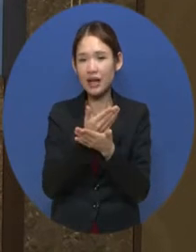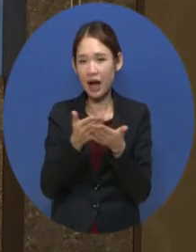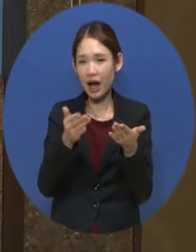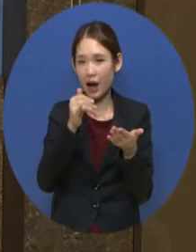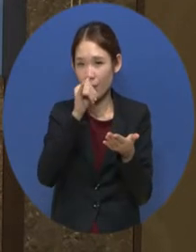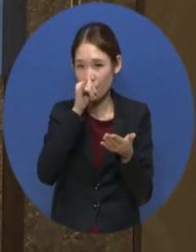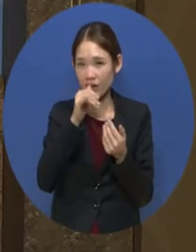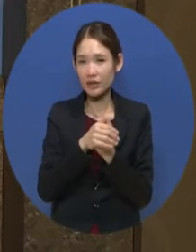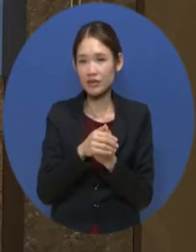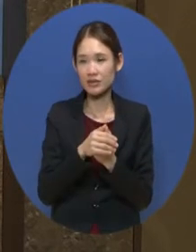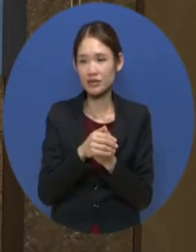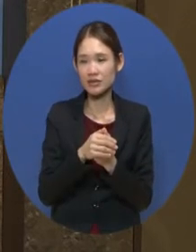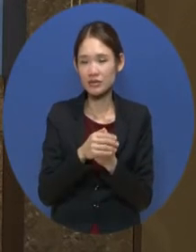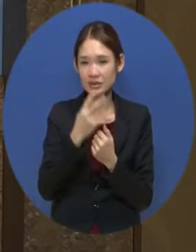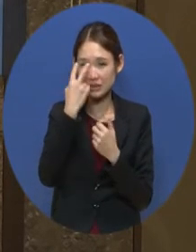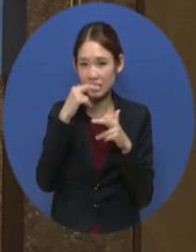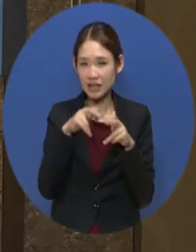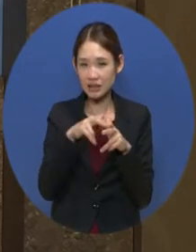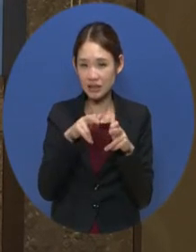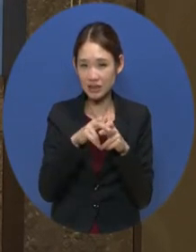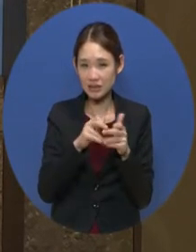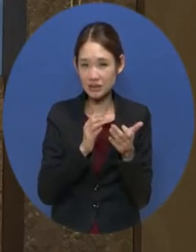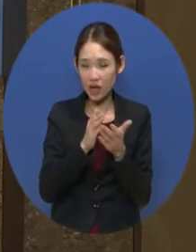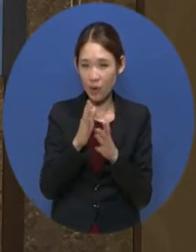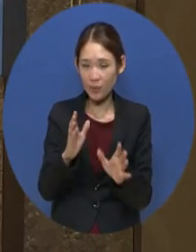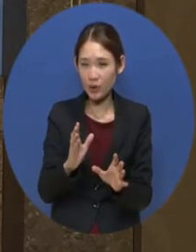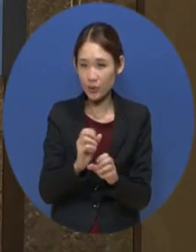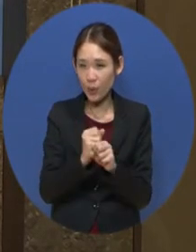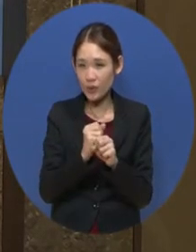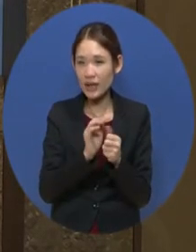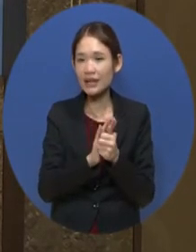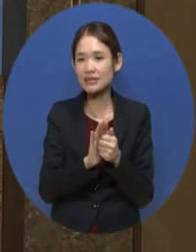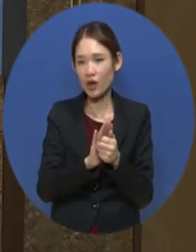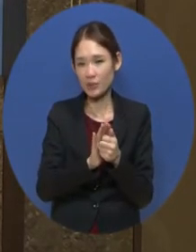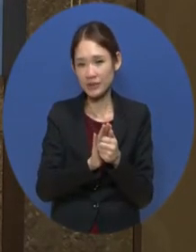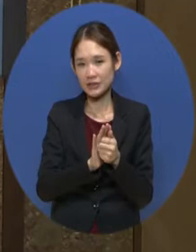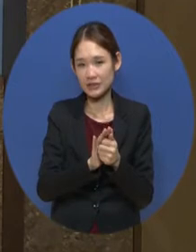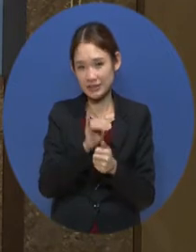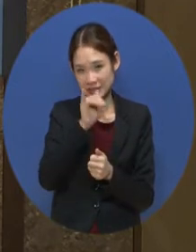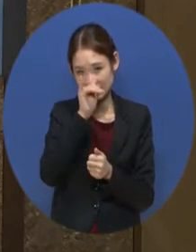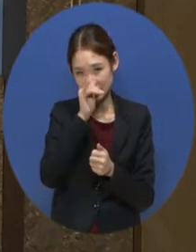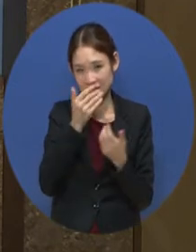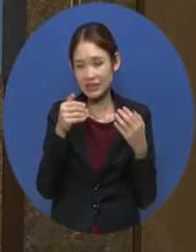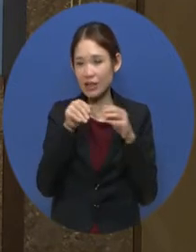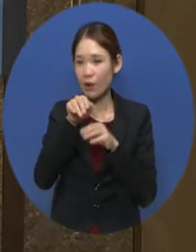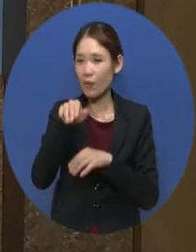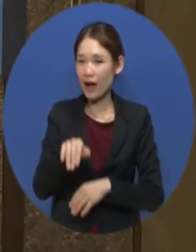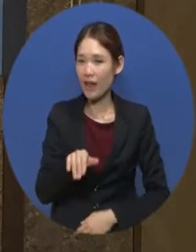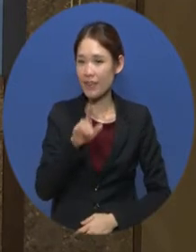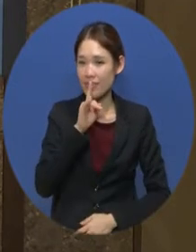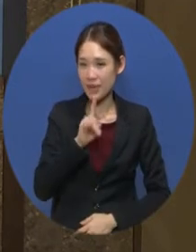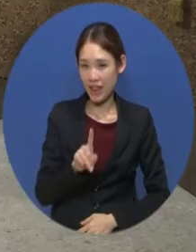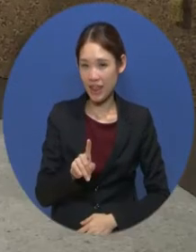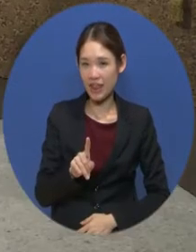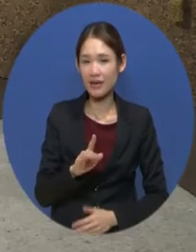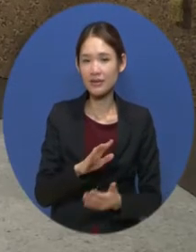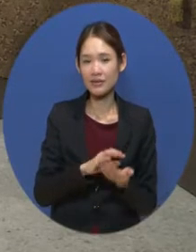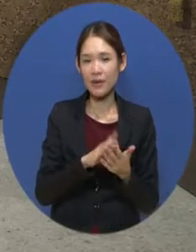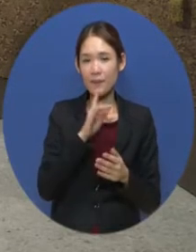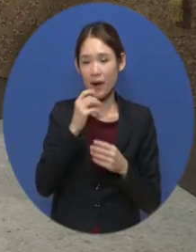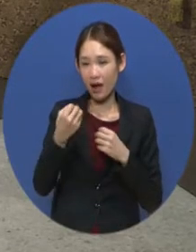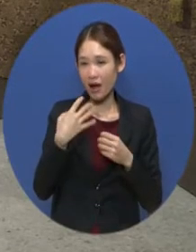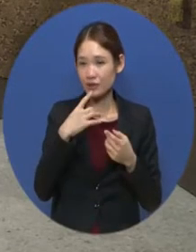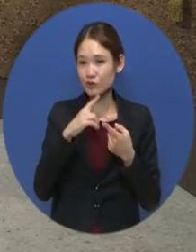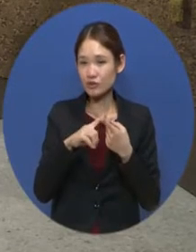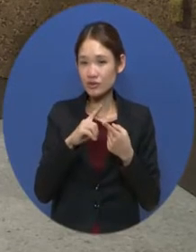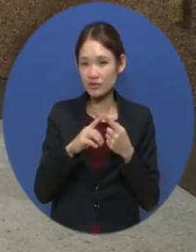있는 시각장애인 전문 토탈 서비스를 제공하고 있는 네. 기관이라고 할 수 있습니다. 네, 정말 말씀하신 것처럼